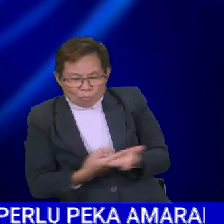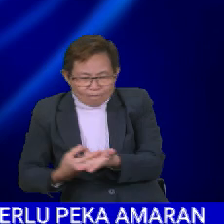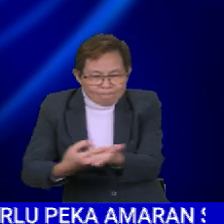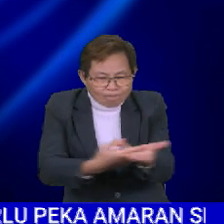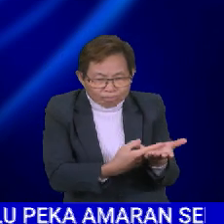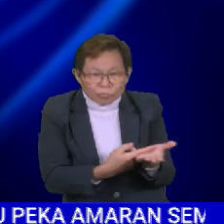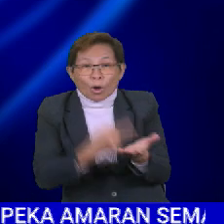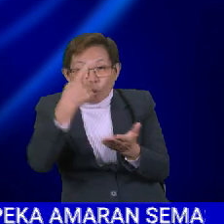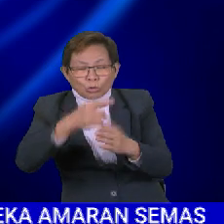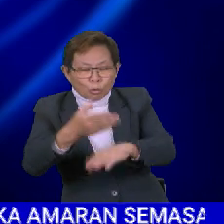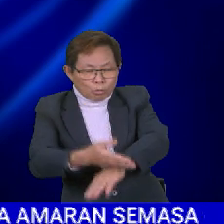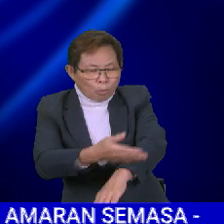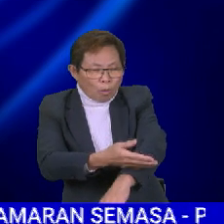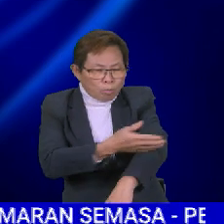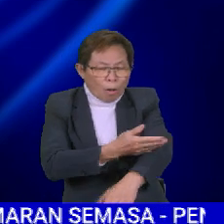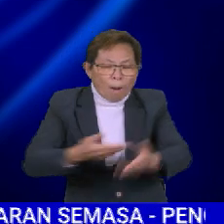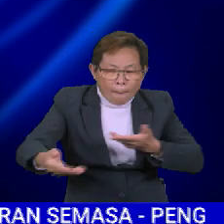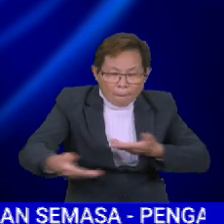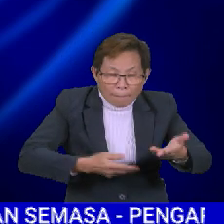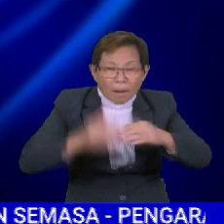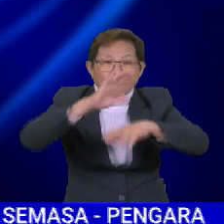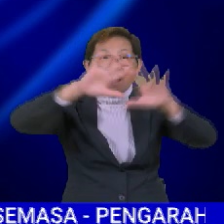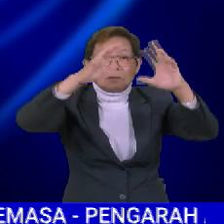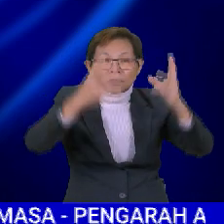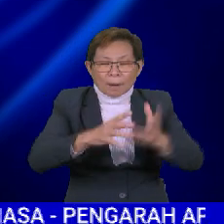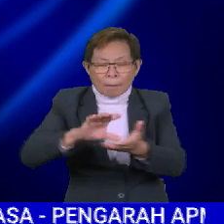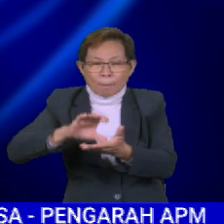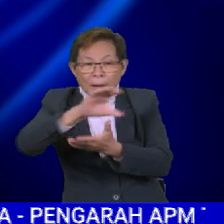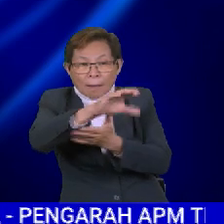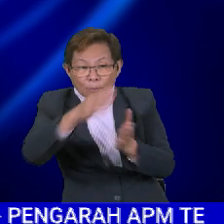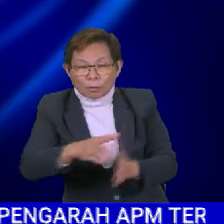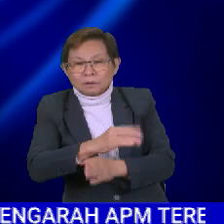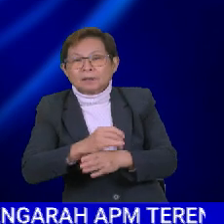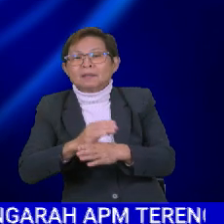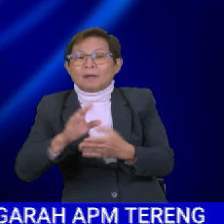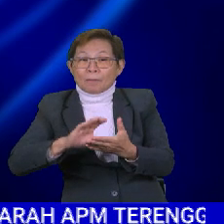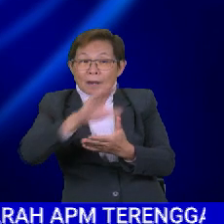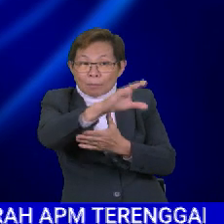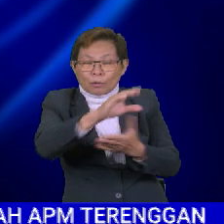mengenai usaha meningkatkan perdagangan antarabangsa pelaburan dan pembangunan industry